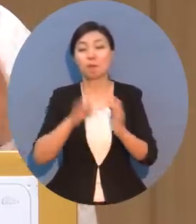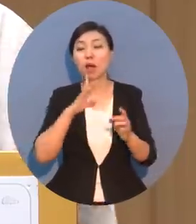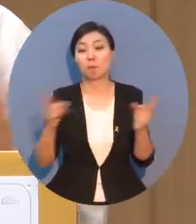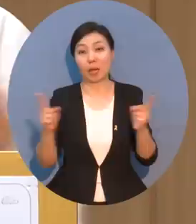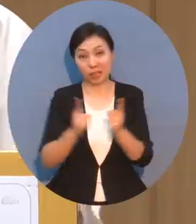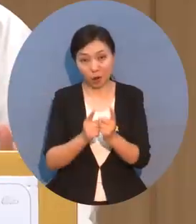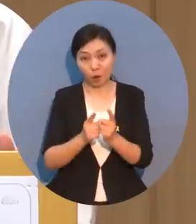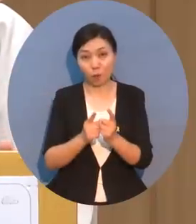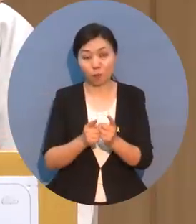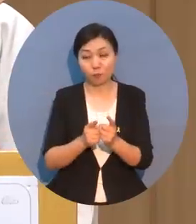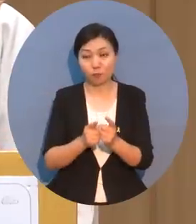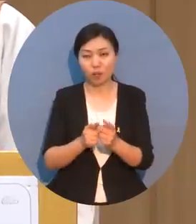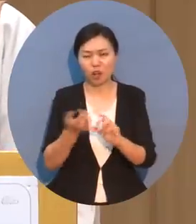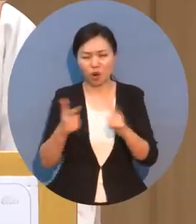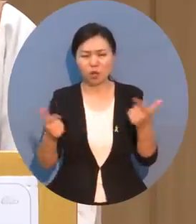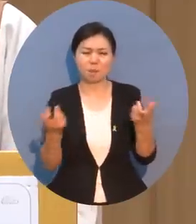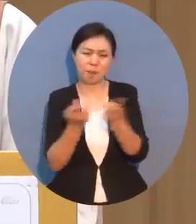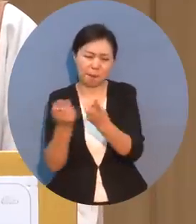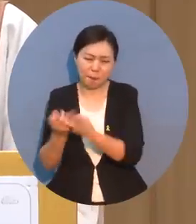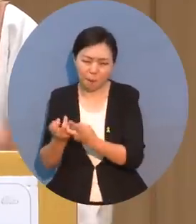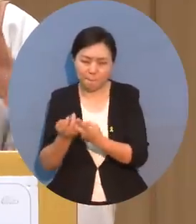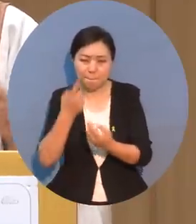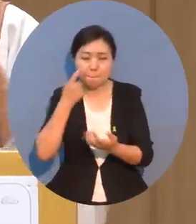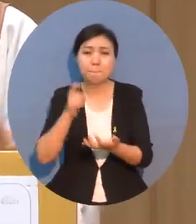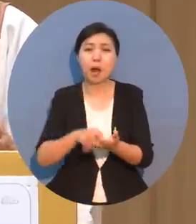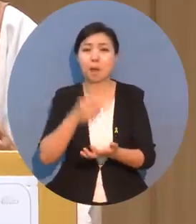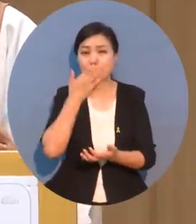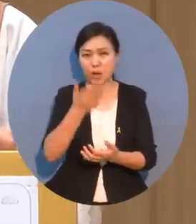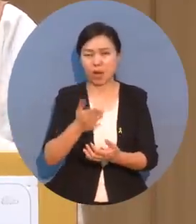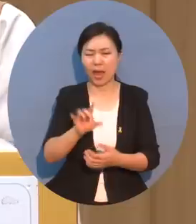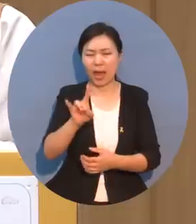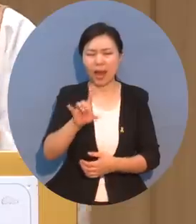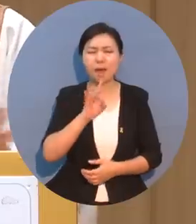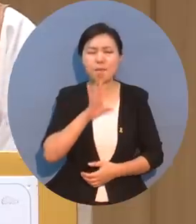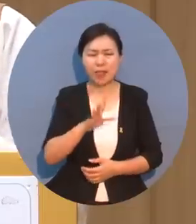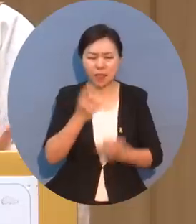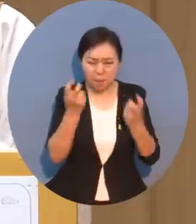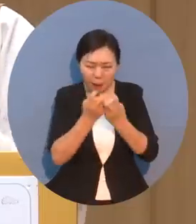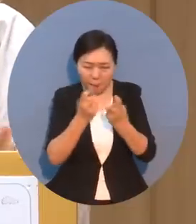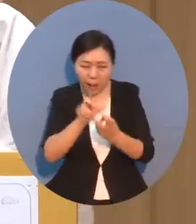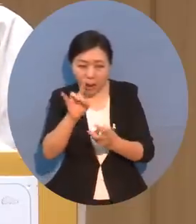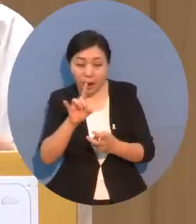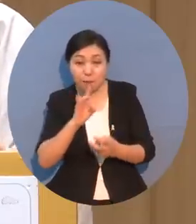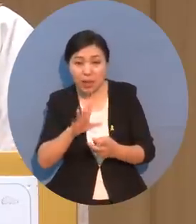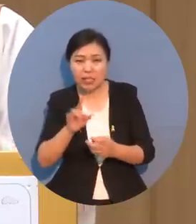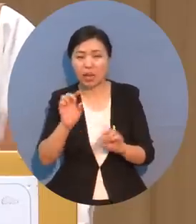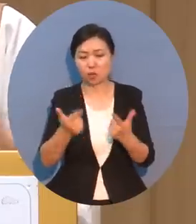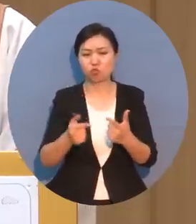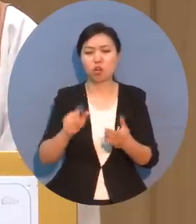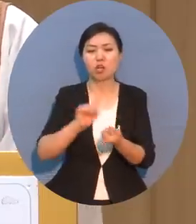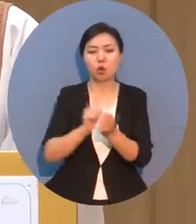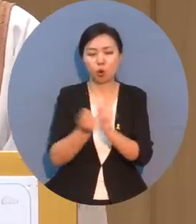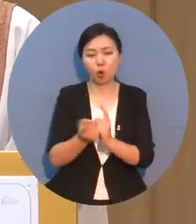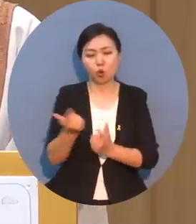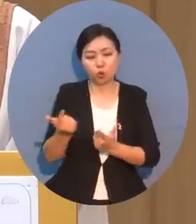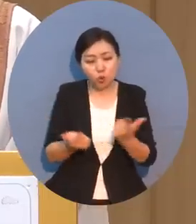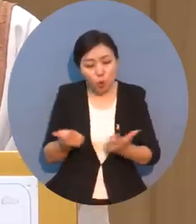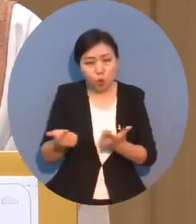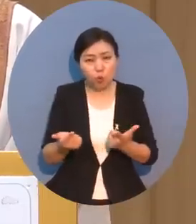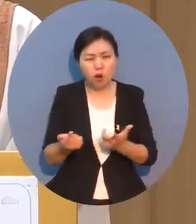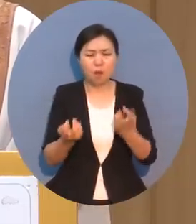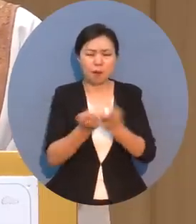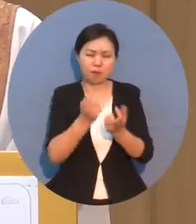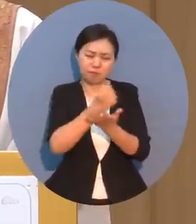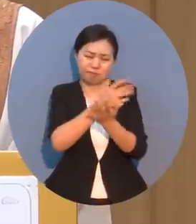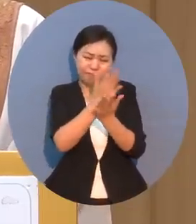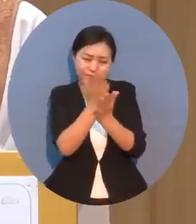여러 가지 방법이 있다는 거예요. 무슨 말인지 아시겠어요? 한 가지 방법만 내가 여러 가지 타협을 할 수 있는 방법은